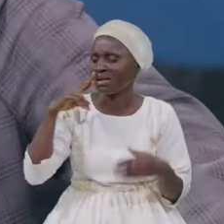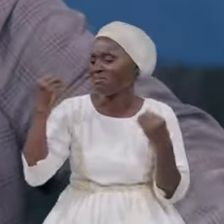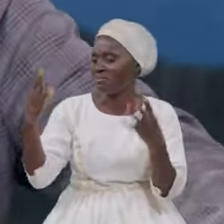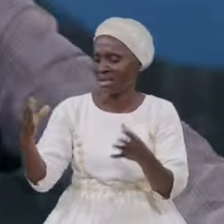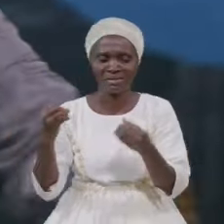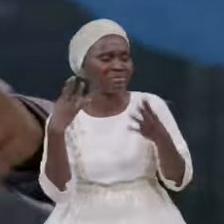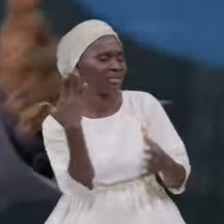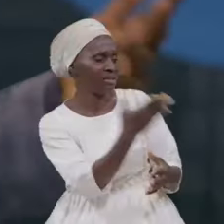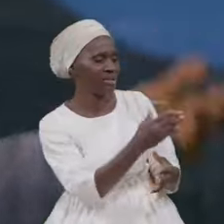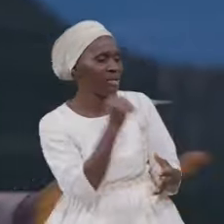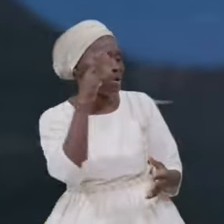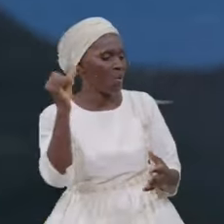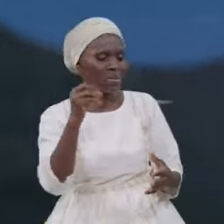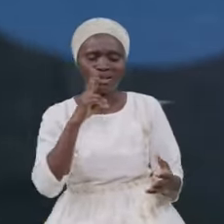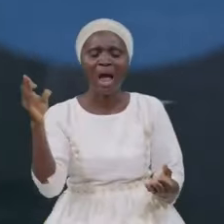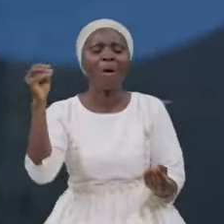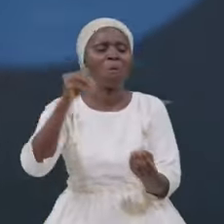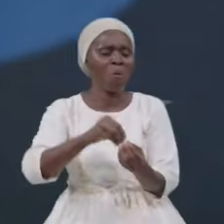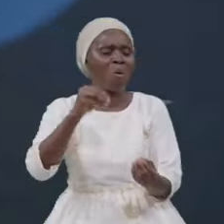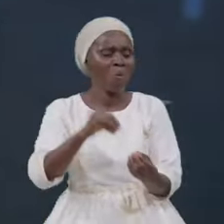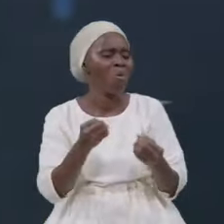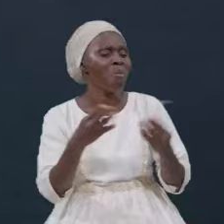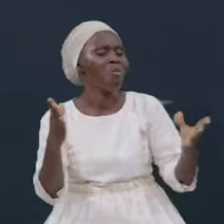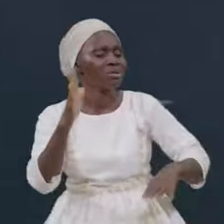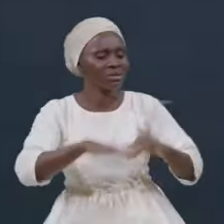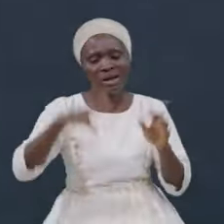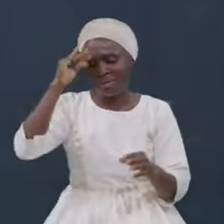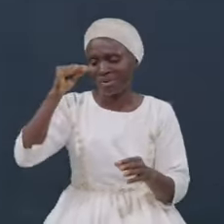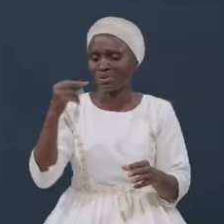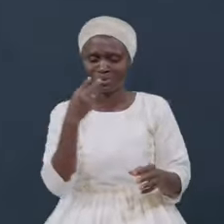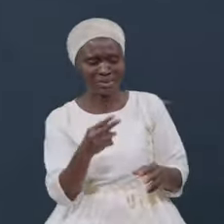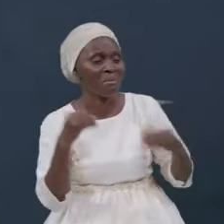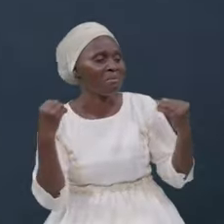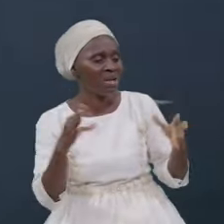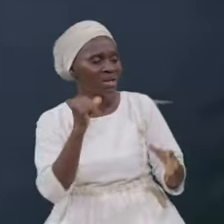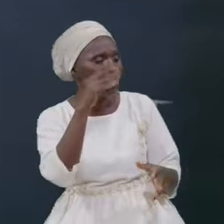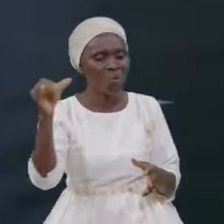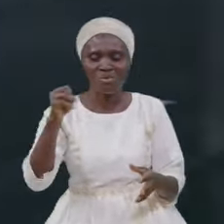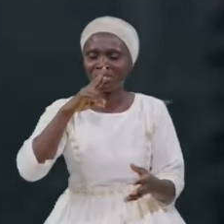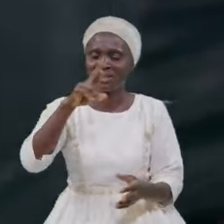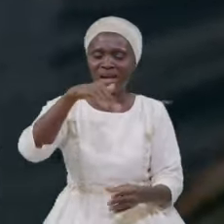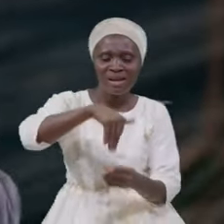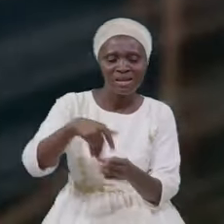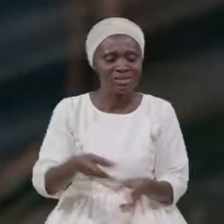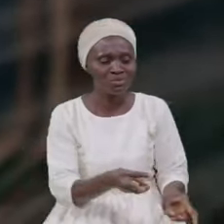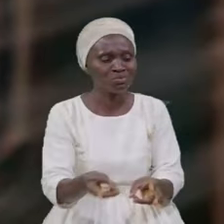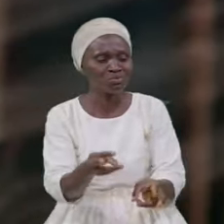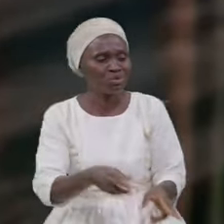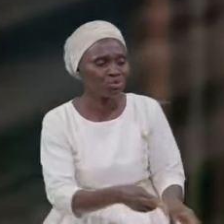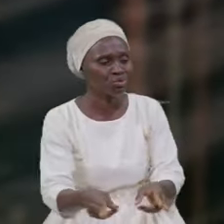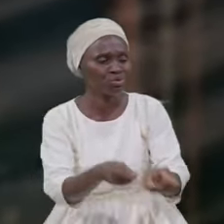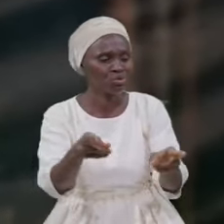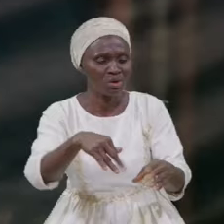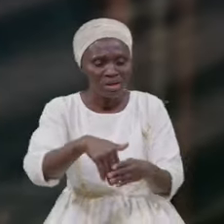hommes. Et il n'y a plus de femmes qui se baladent dans la rue. Alors, je peux m'aider.